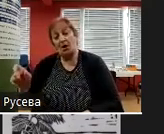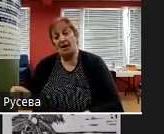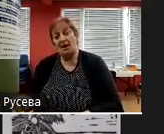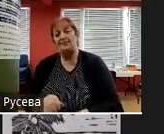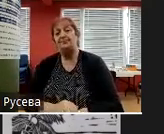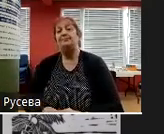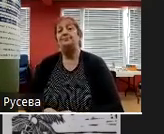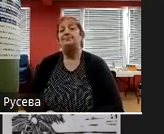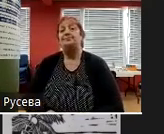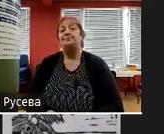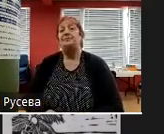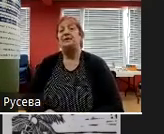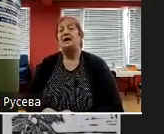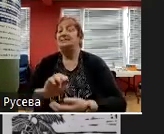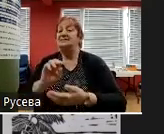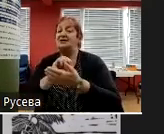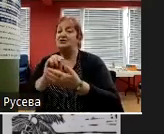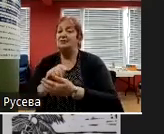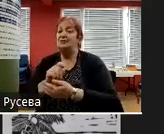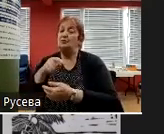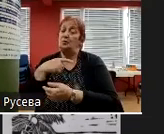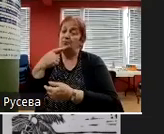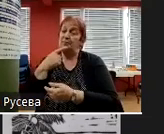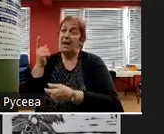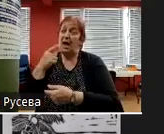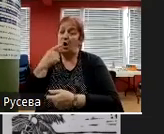Така че за шрифтовете тя вече говори.